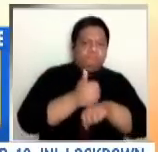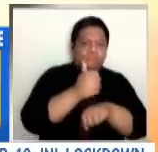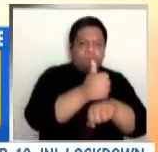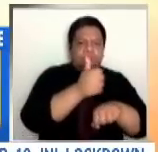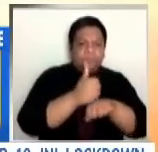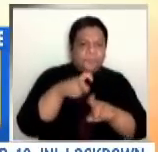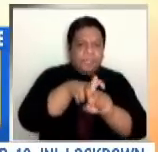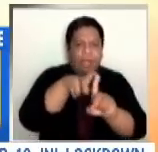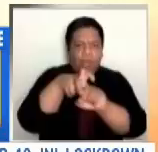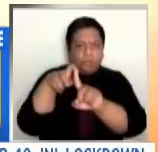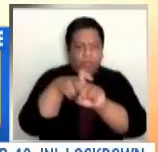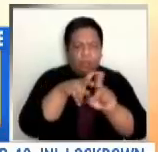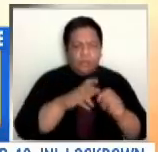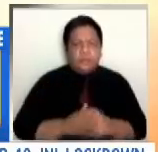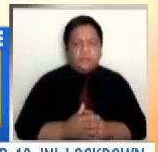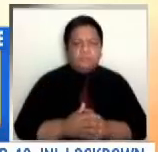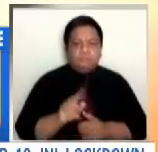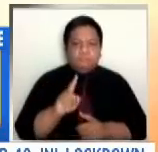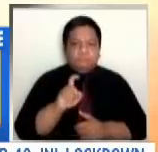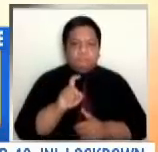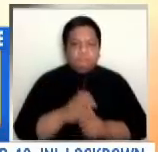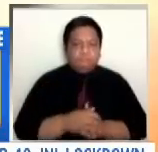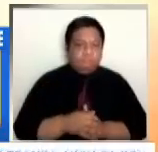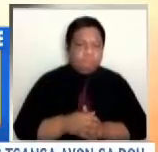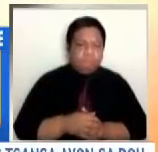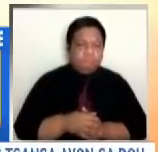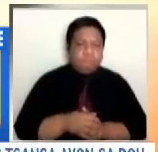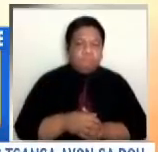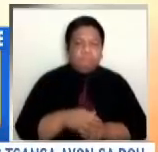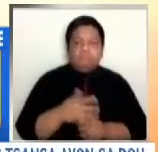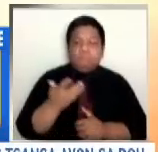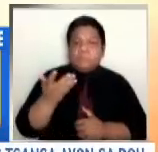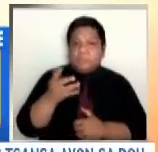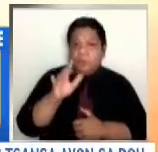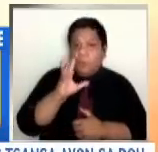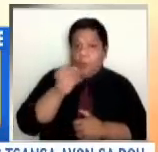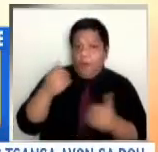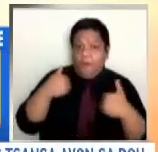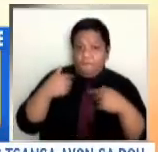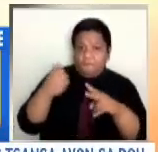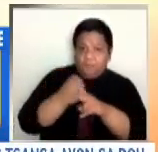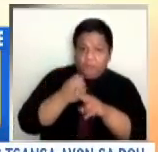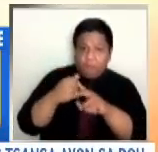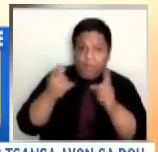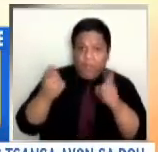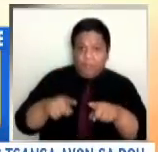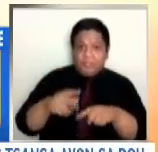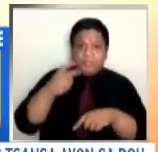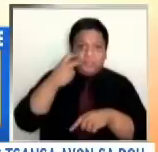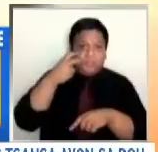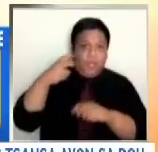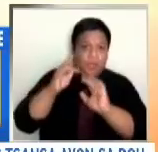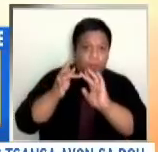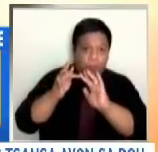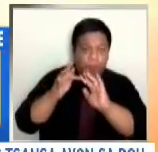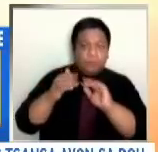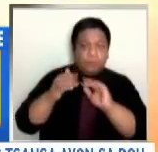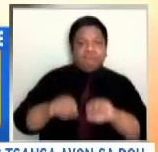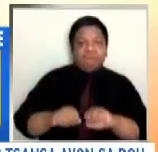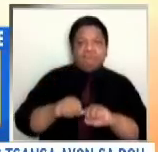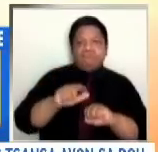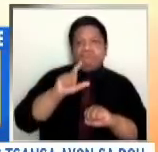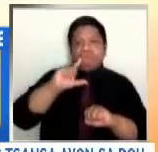ganito. So sa mga nabiktima o mabibiktima ng cybercrime, maaari po kayong dumulog sa mga